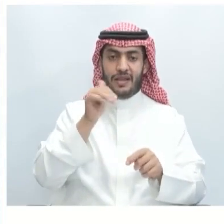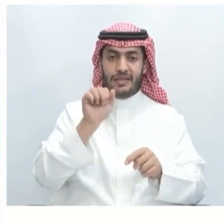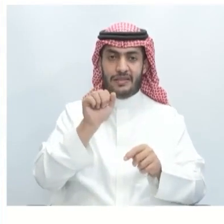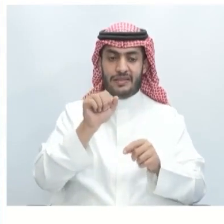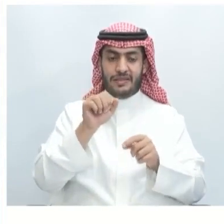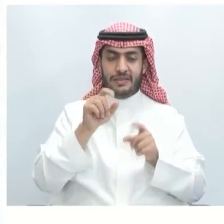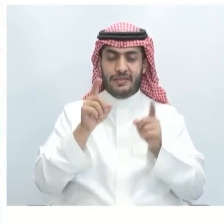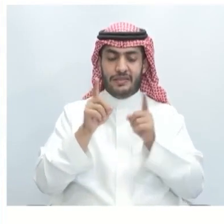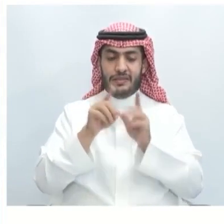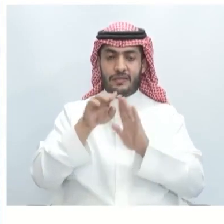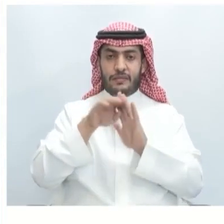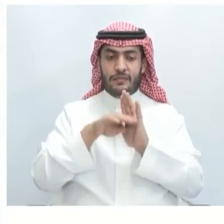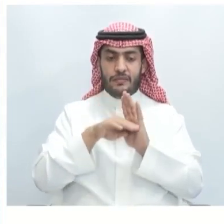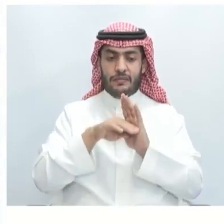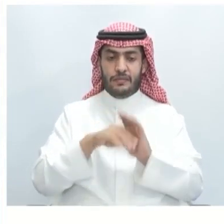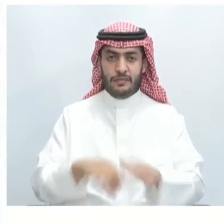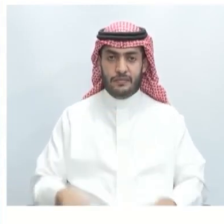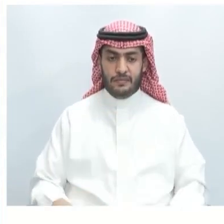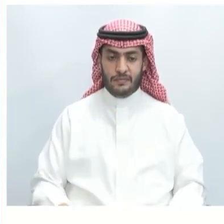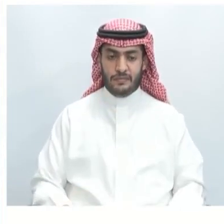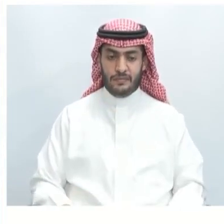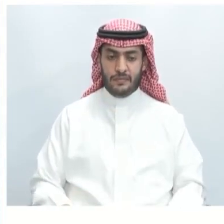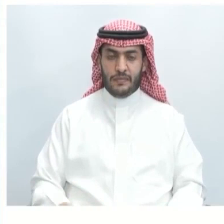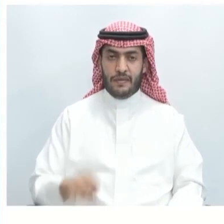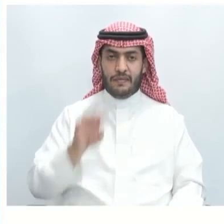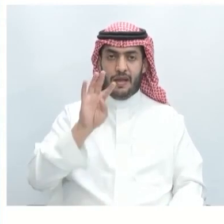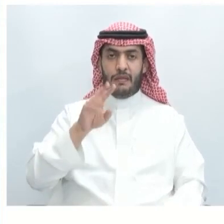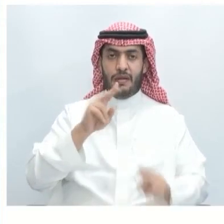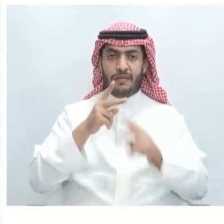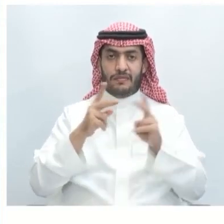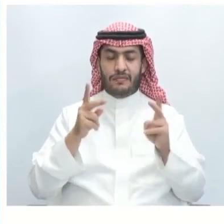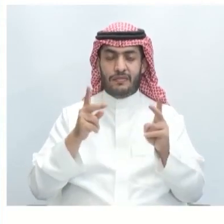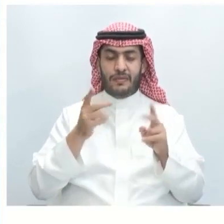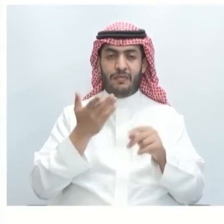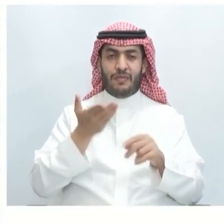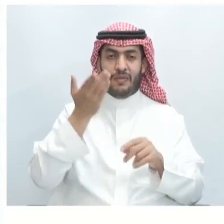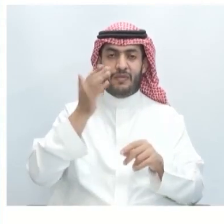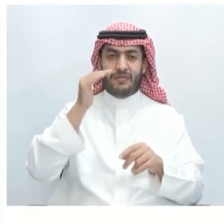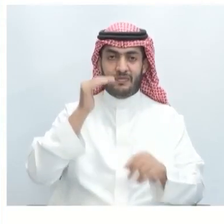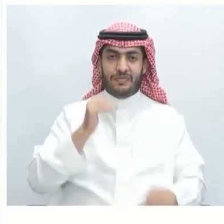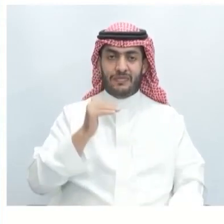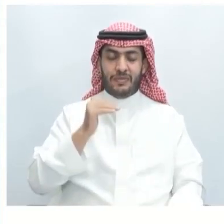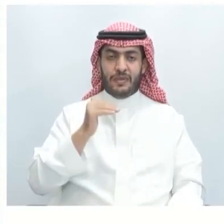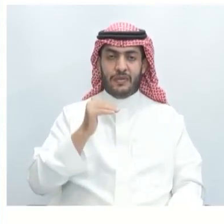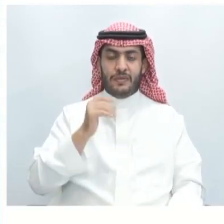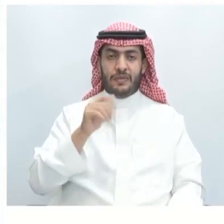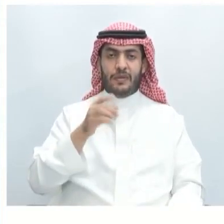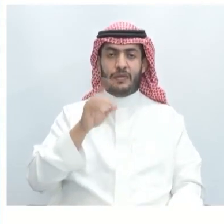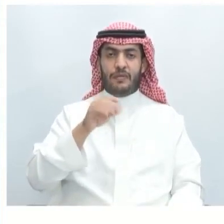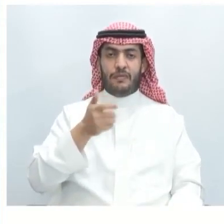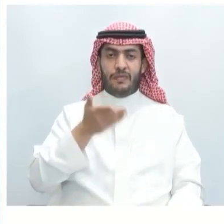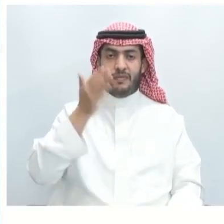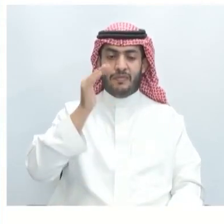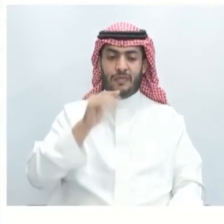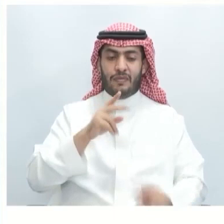جميع الاوضاع التي ذكرناها لدينا اربعه اوضاع المرتفع والمنخفض وكذلك المتشائم المرتفع